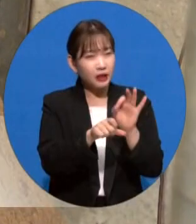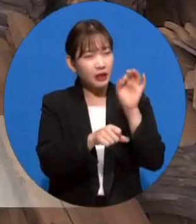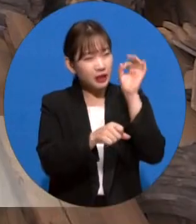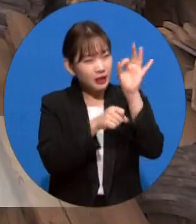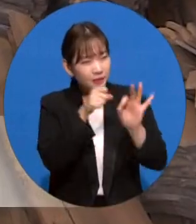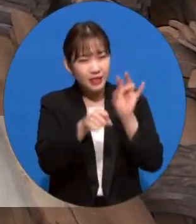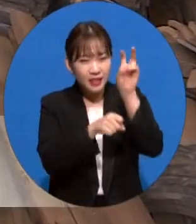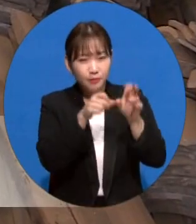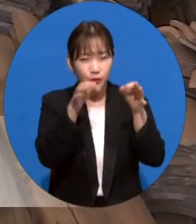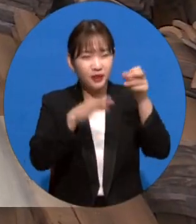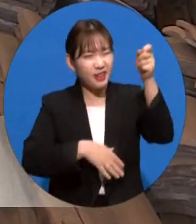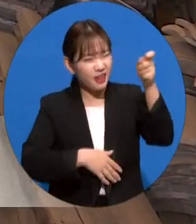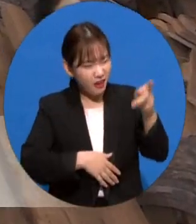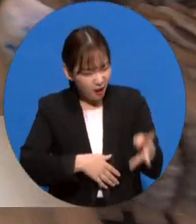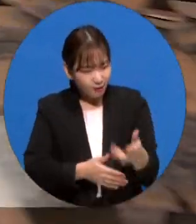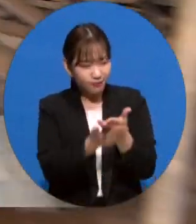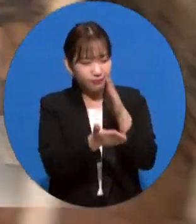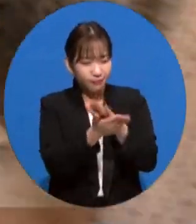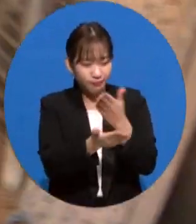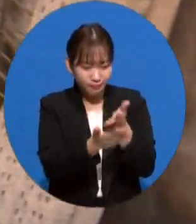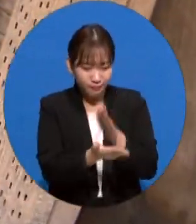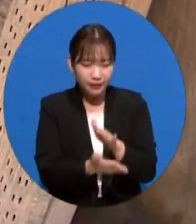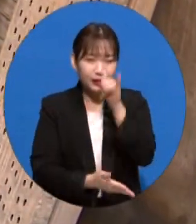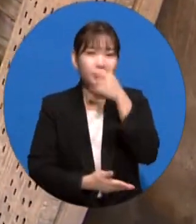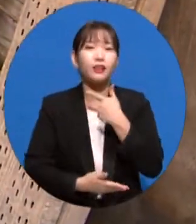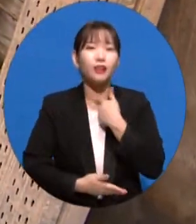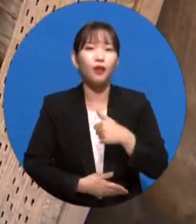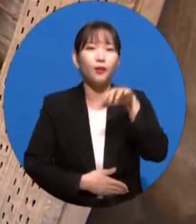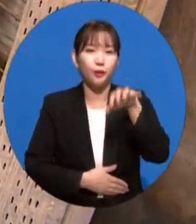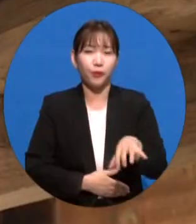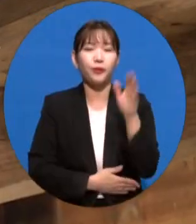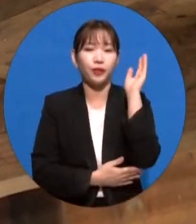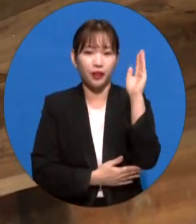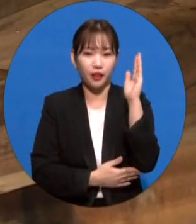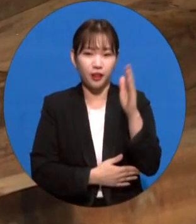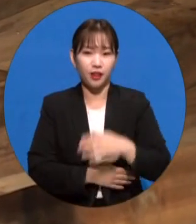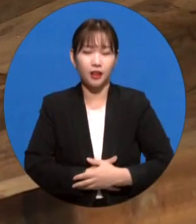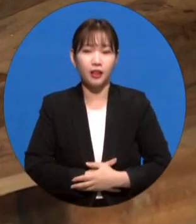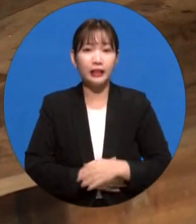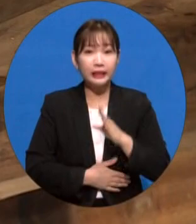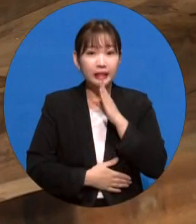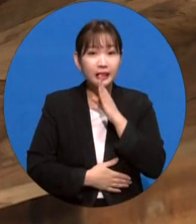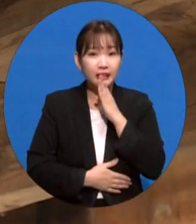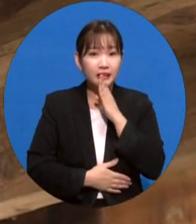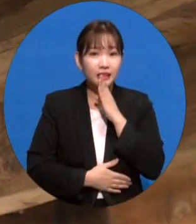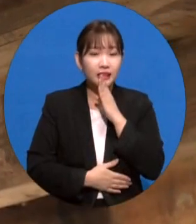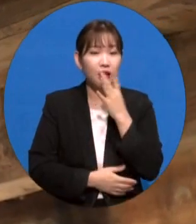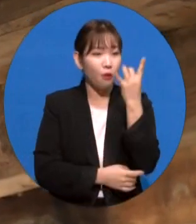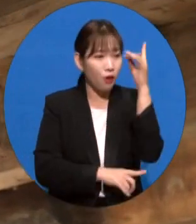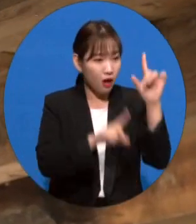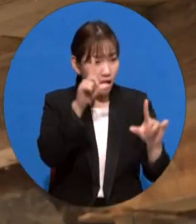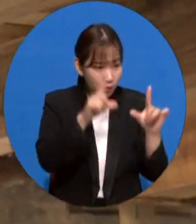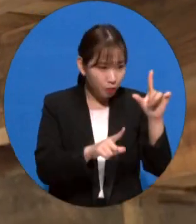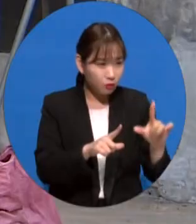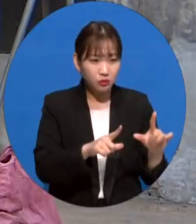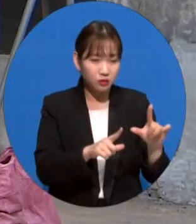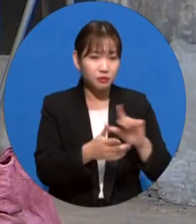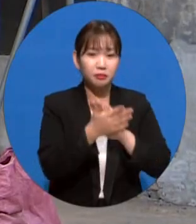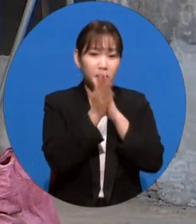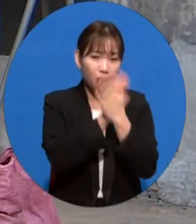년간 수차례 보강공사들이 이루어졌었던 곳이라고 털어놓습니다. 사실상 원형이 훼손된